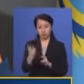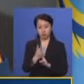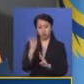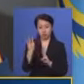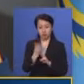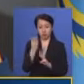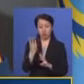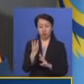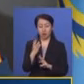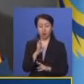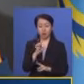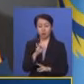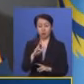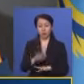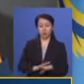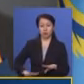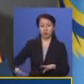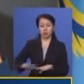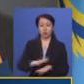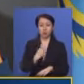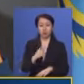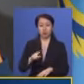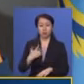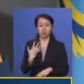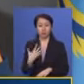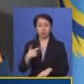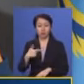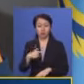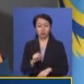лесного массива береза на площади 0,5 гектаров.